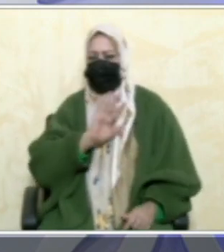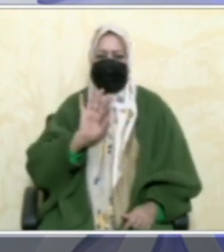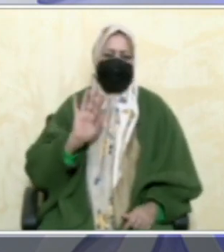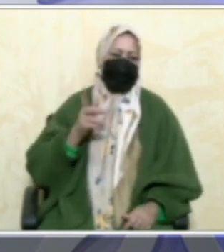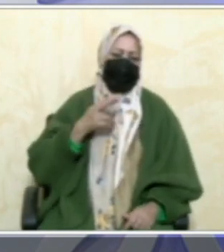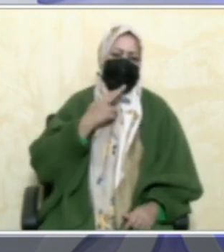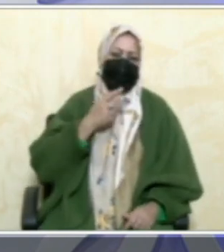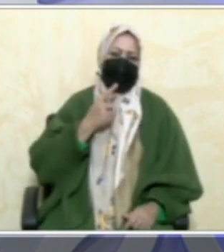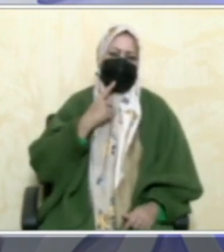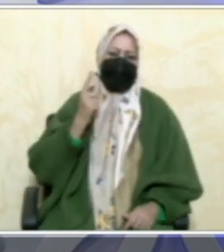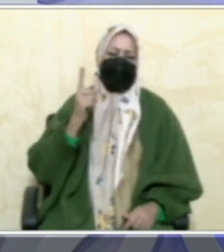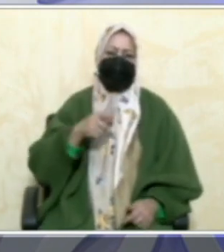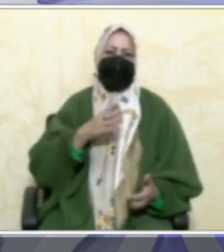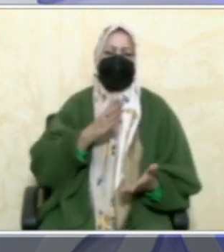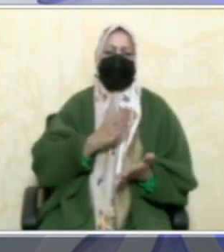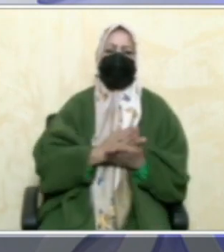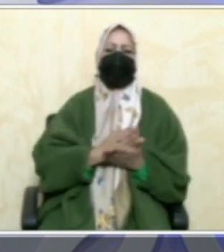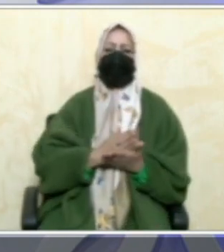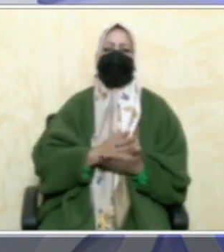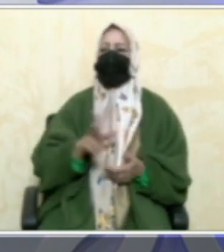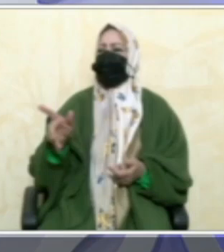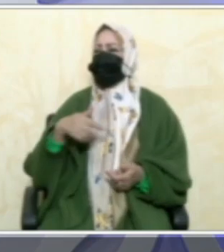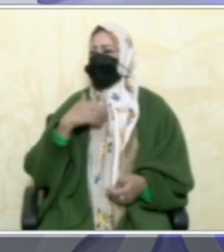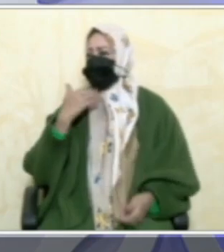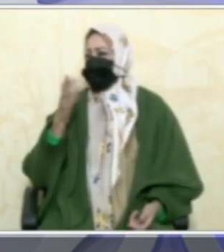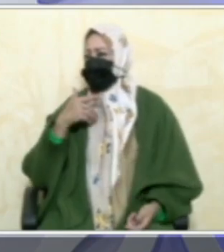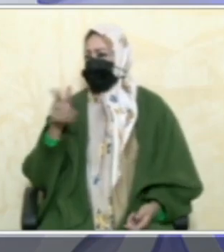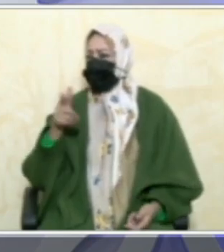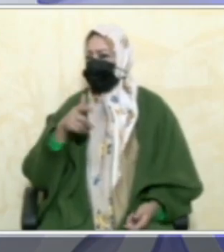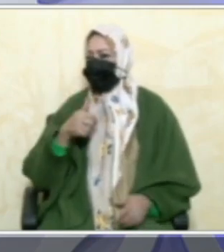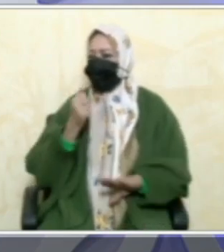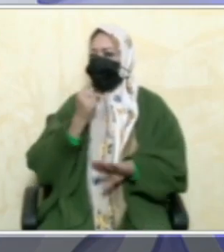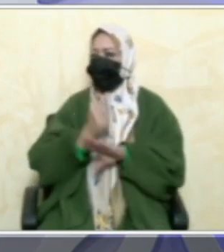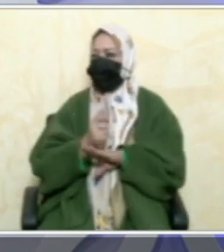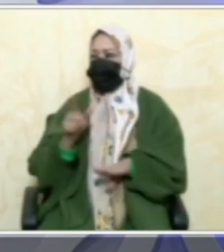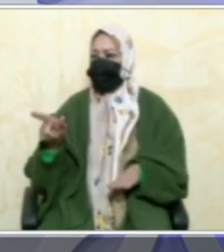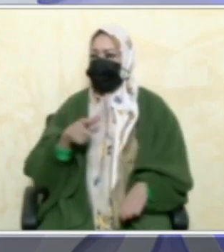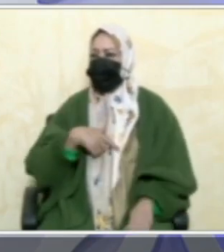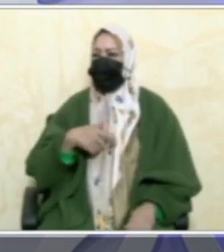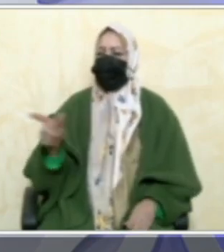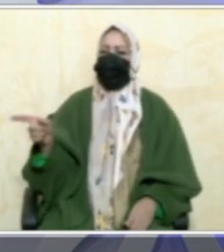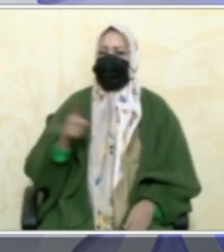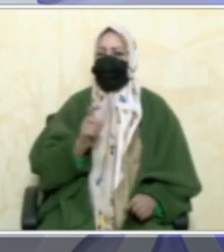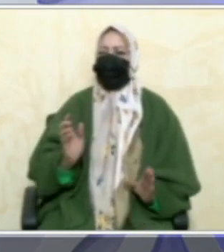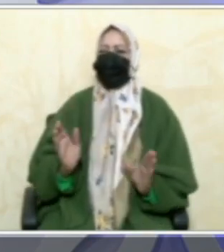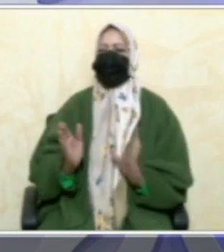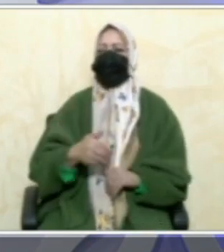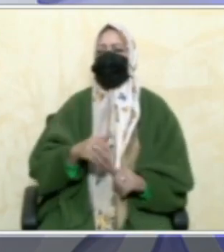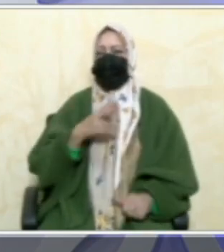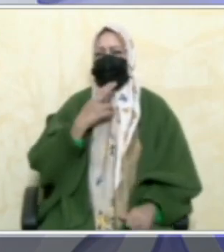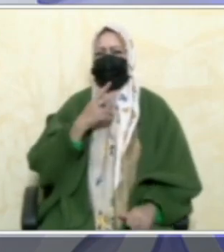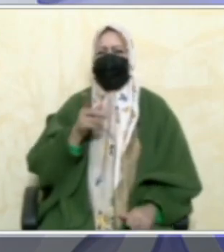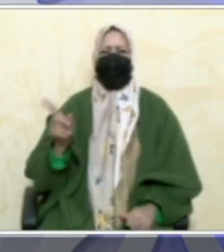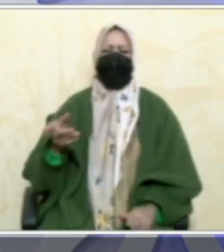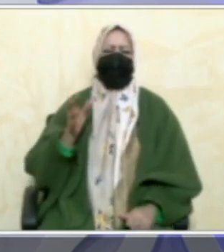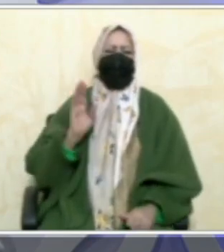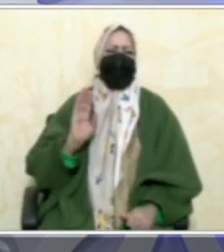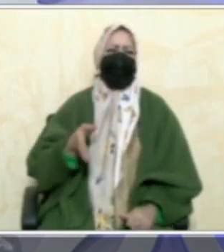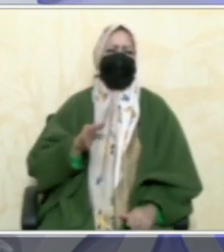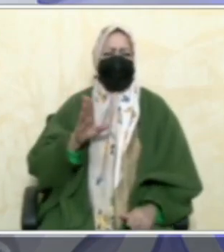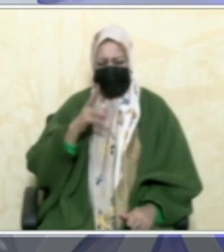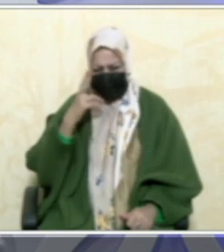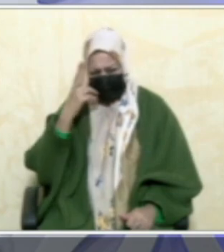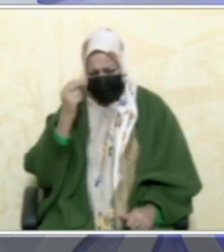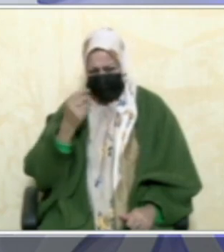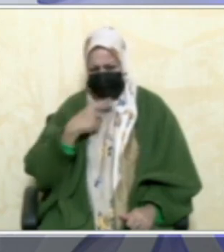التي كانت مخدوعة لهم وأنهم ضد إسرائيل، وفي الحقيقة عمرهم ما كانوا ضد إسرائيل ولن يكونوا